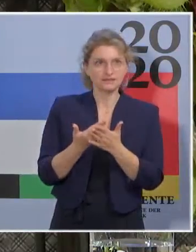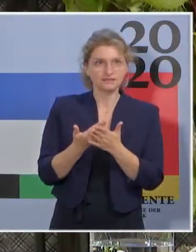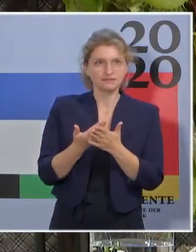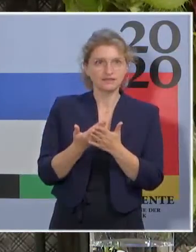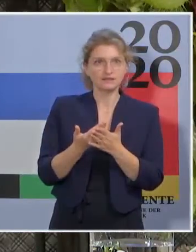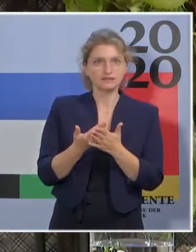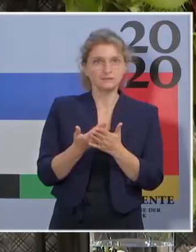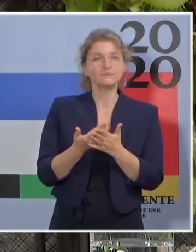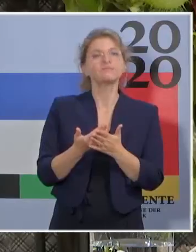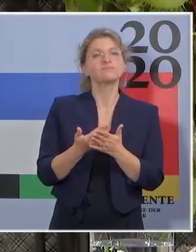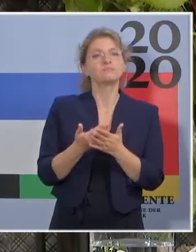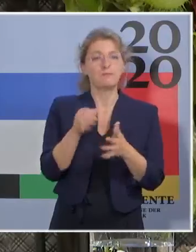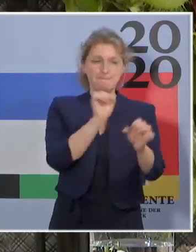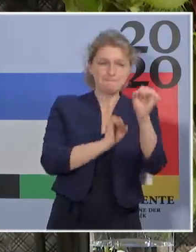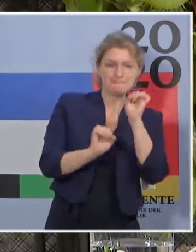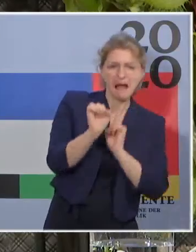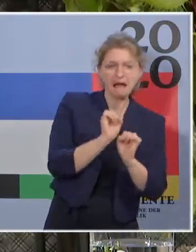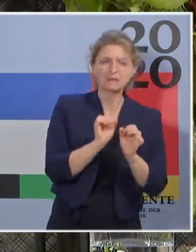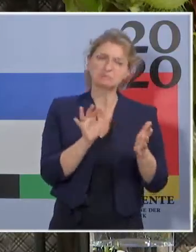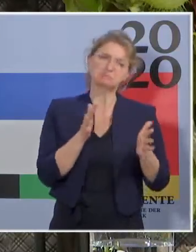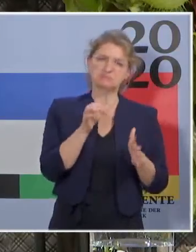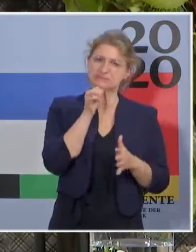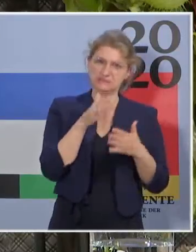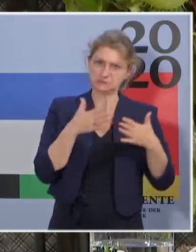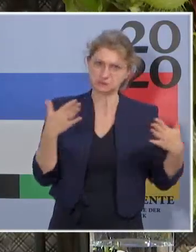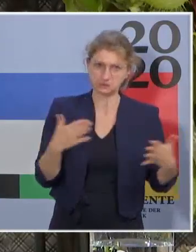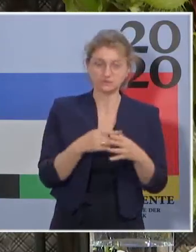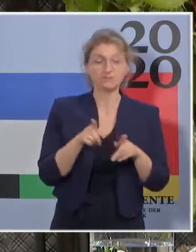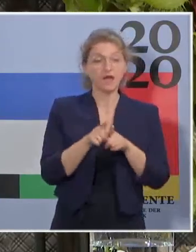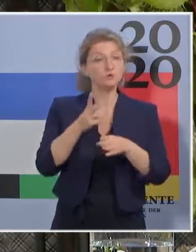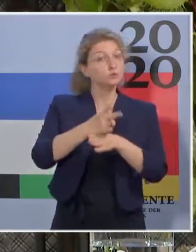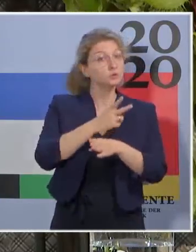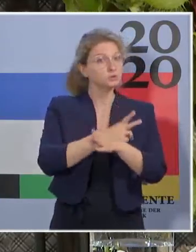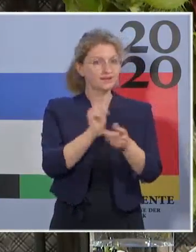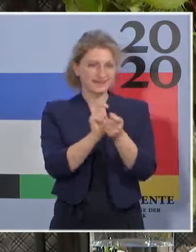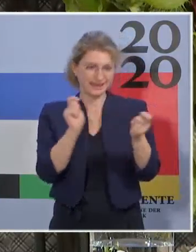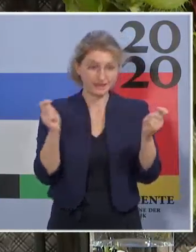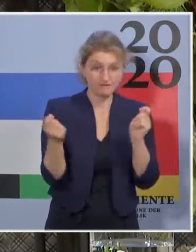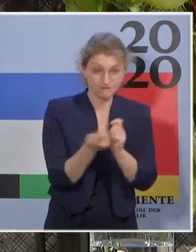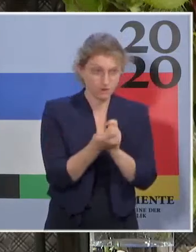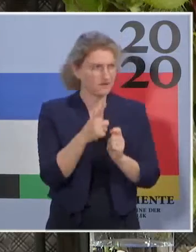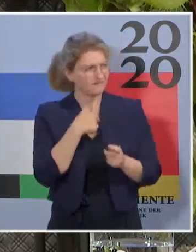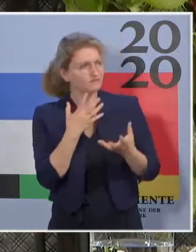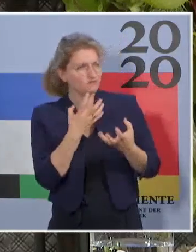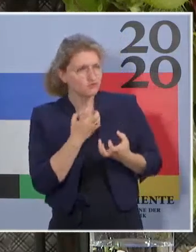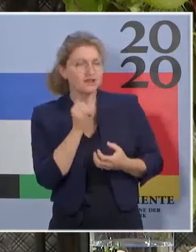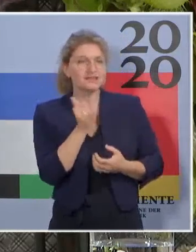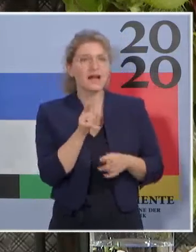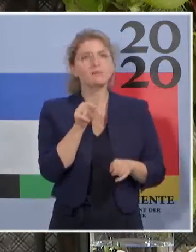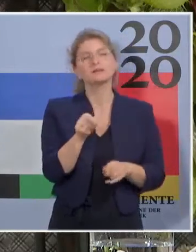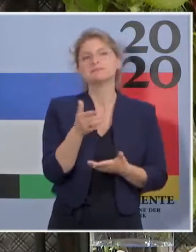so groß. Auch, dass die Staatsreform, die man, wir wünschen uns alle ja keine Krise,